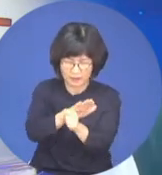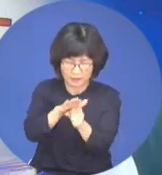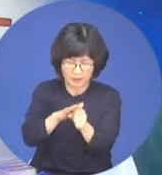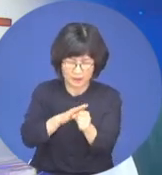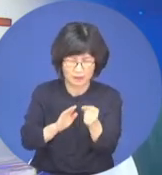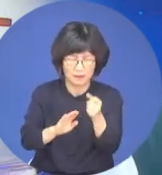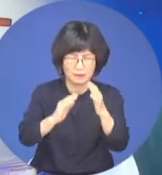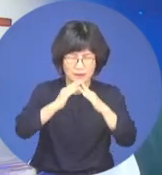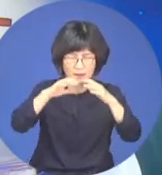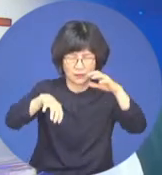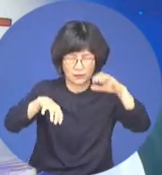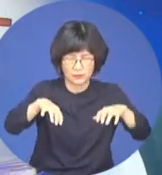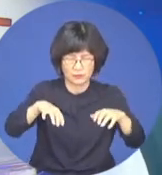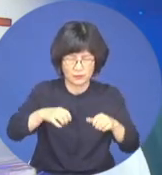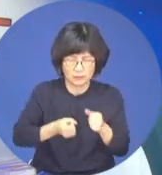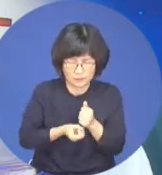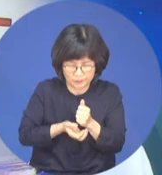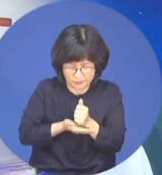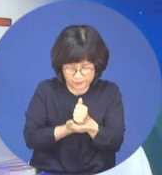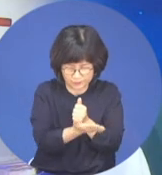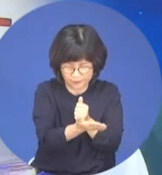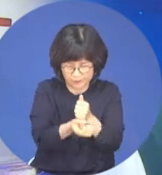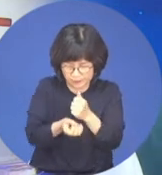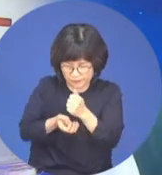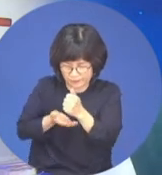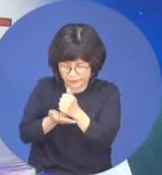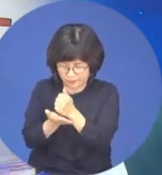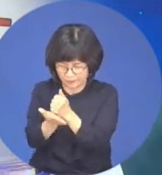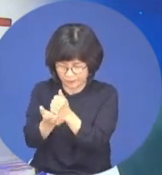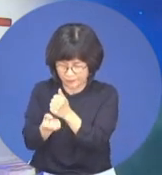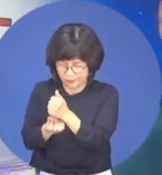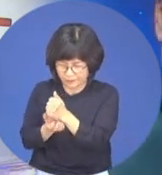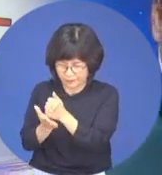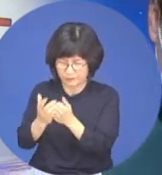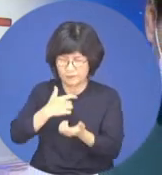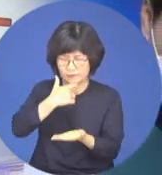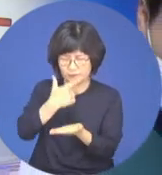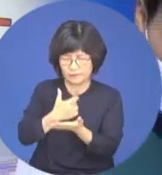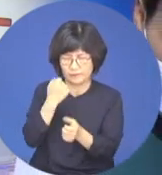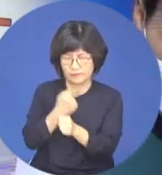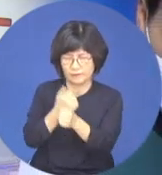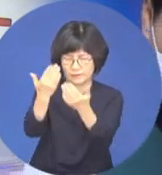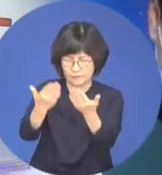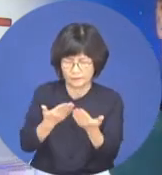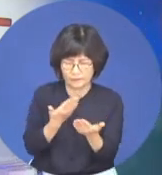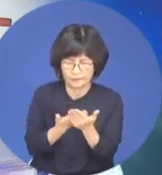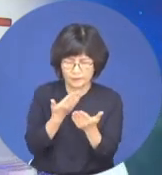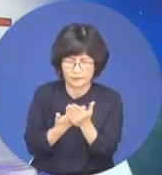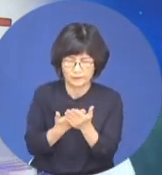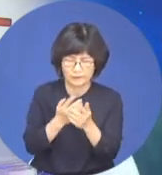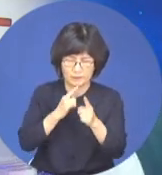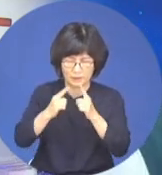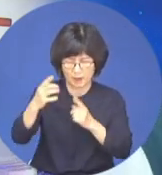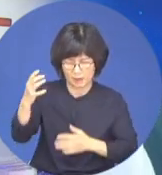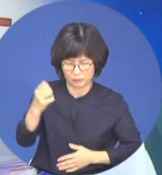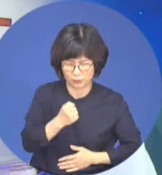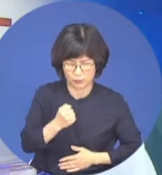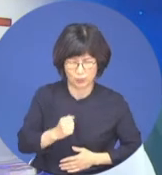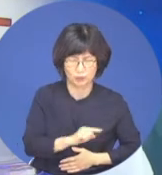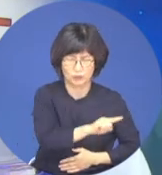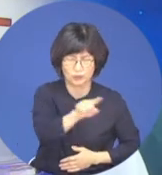흘려보내는 기쁨과 감격이 넘치게 하옵소서. 말씀으로 우리의 삶을 변화시키는